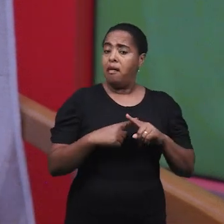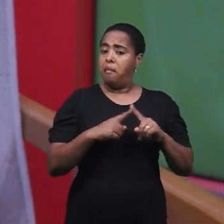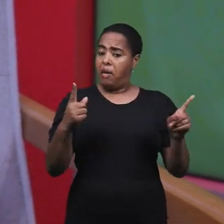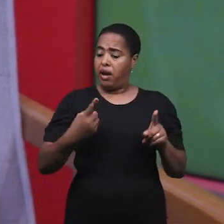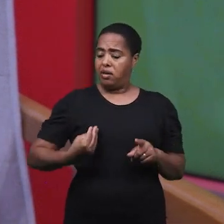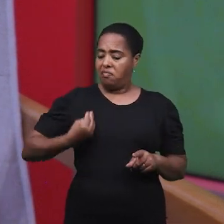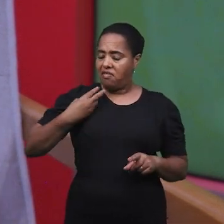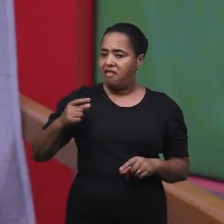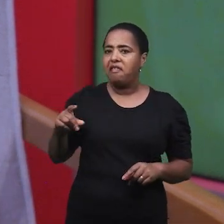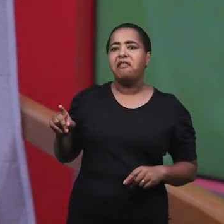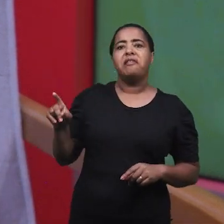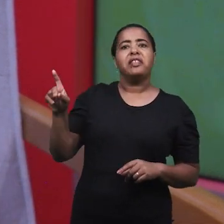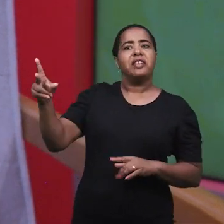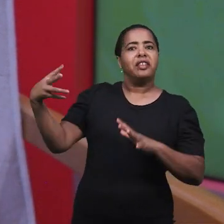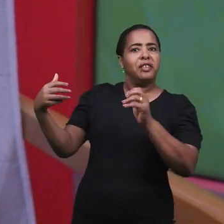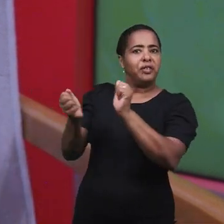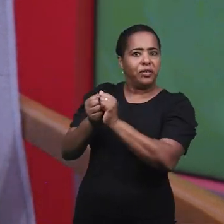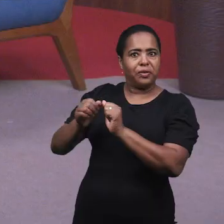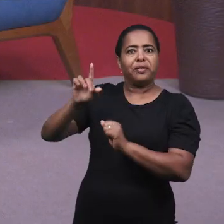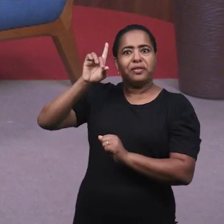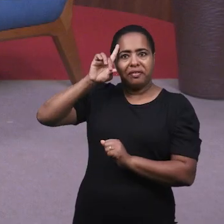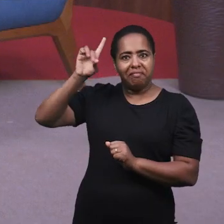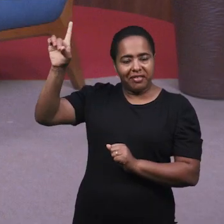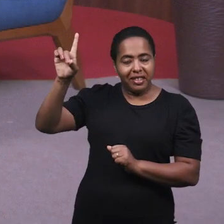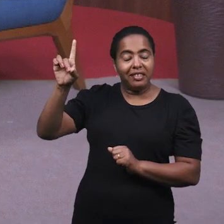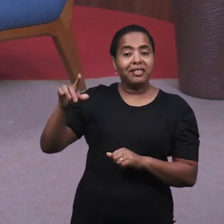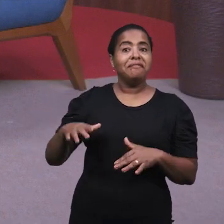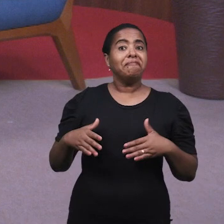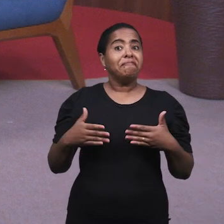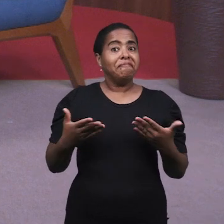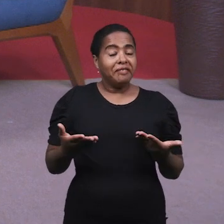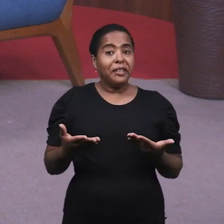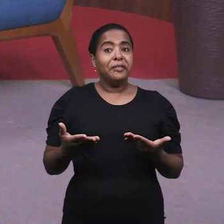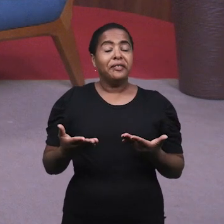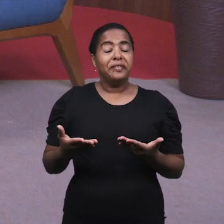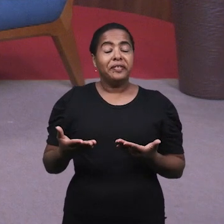je vivrai une vie éternelle avec Dieu. Le salut,